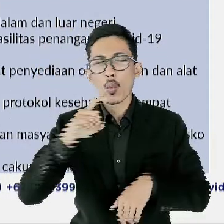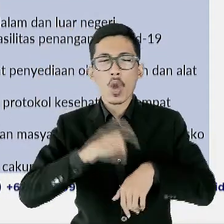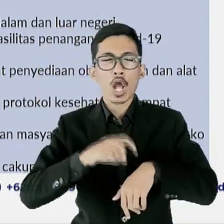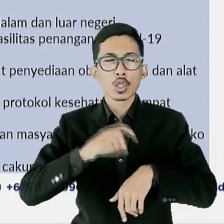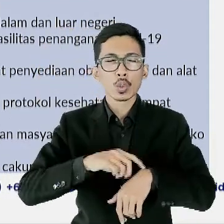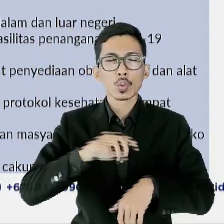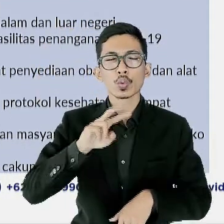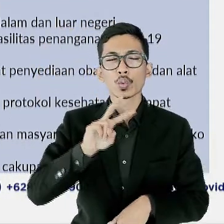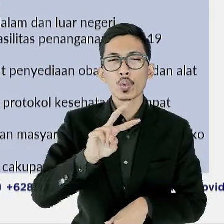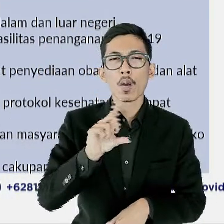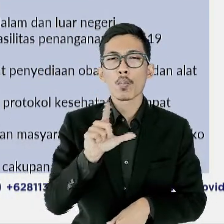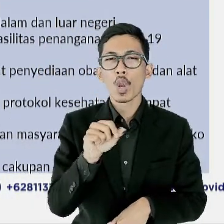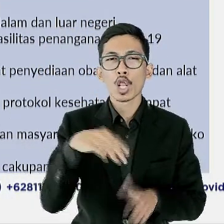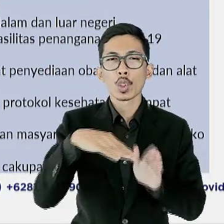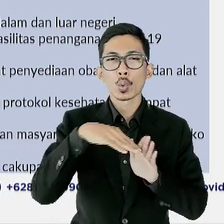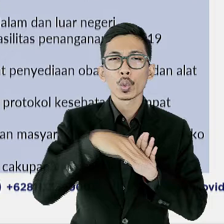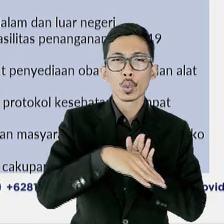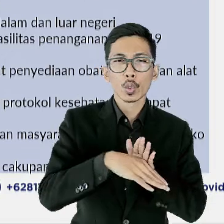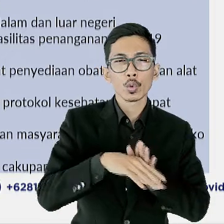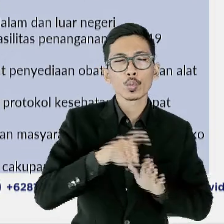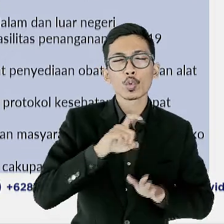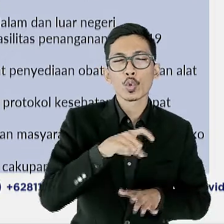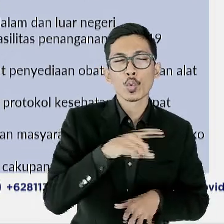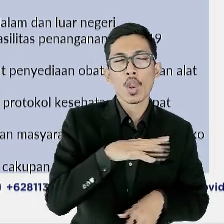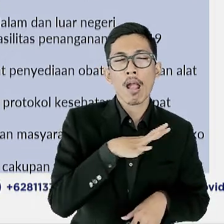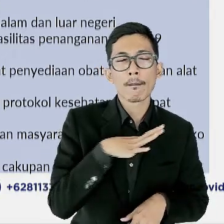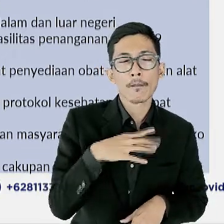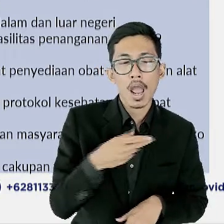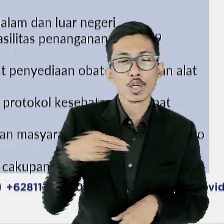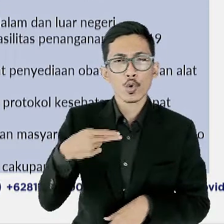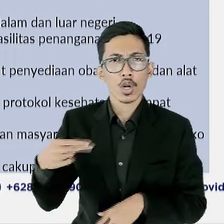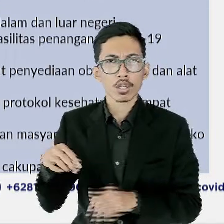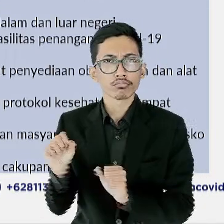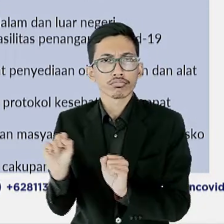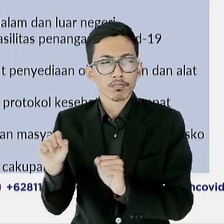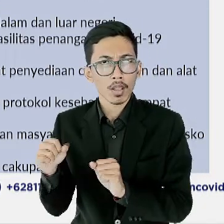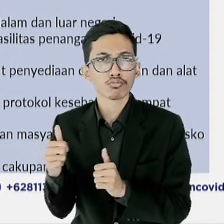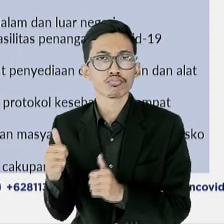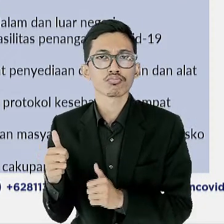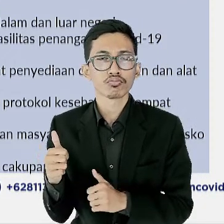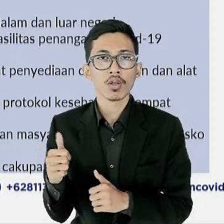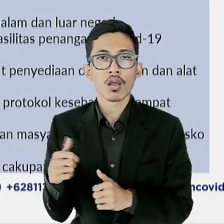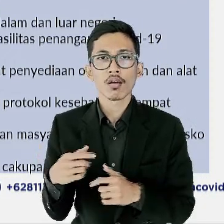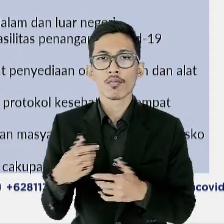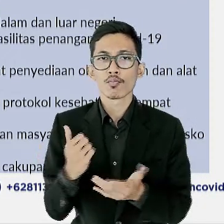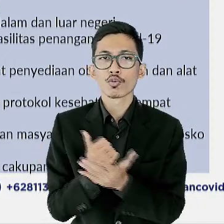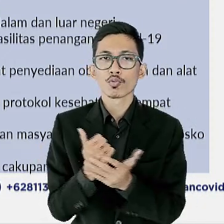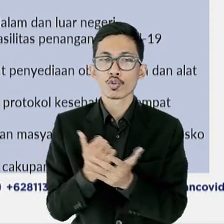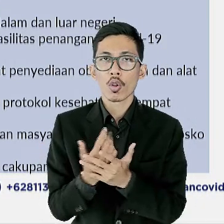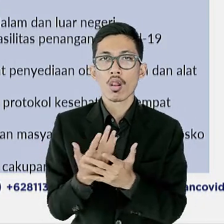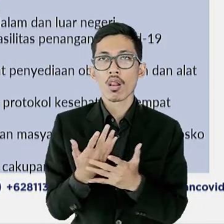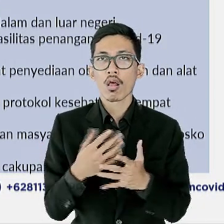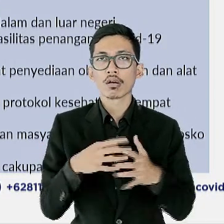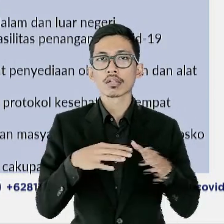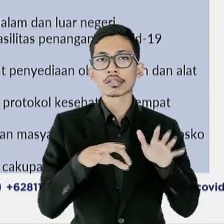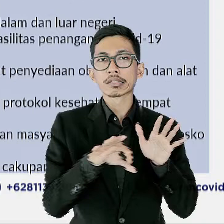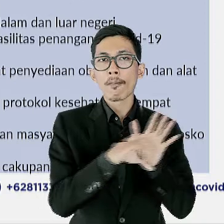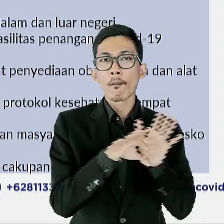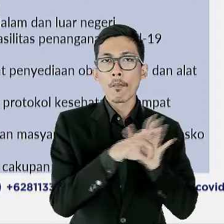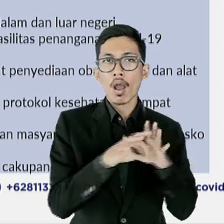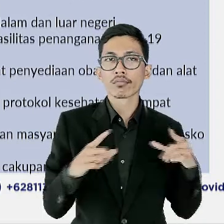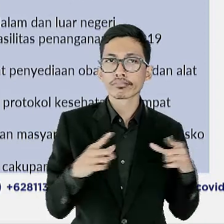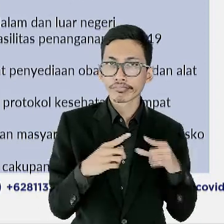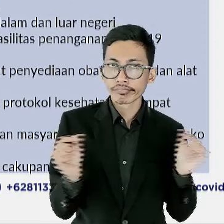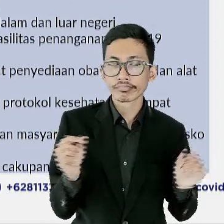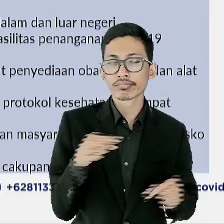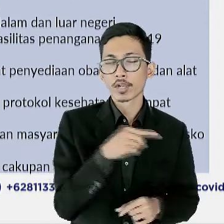turun. Besarnya penurunan kasus di Indonesia juga dapat bersaing dengan Jepang yang sama-sama turun